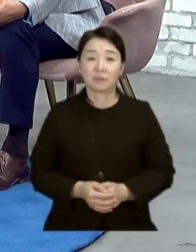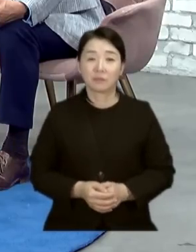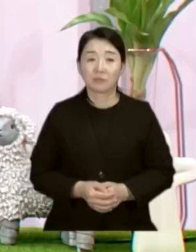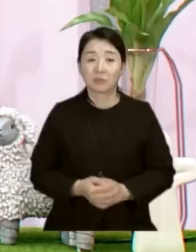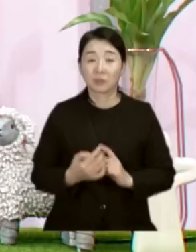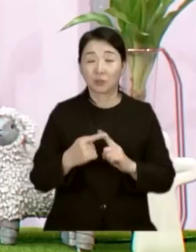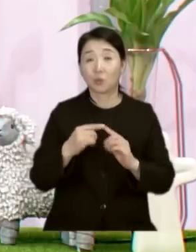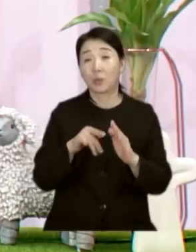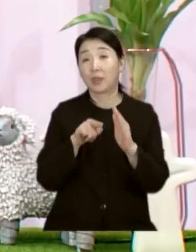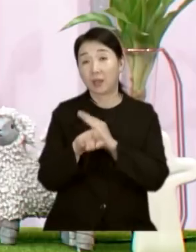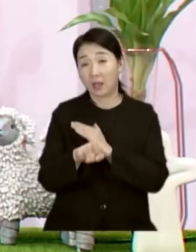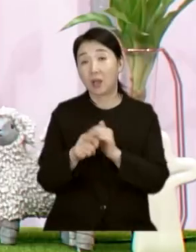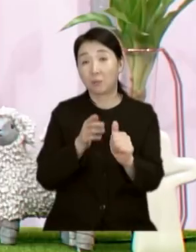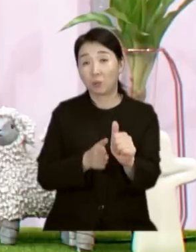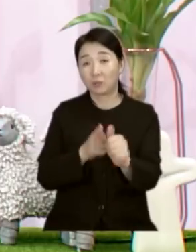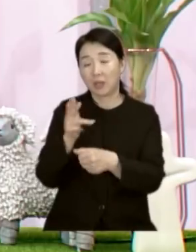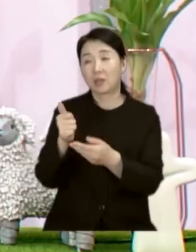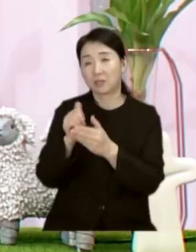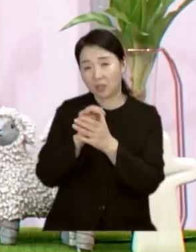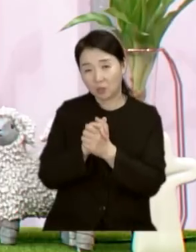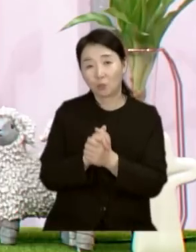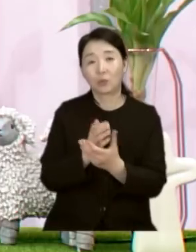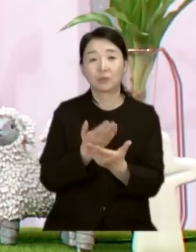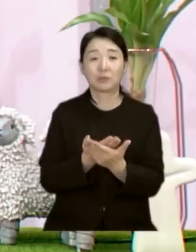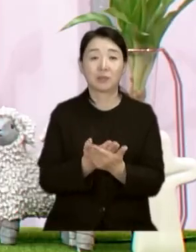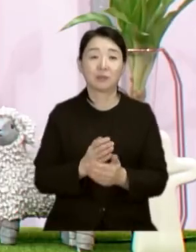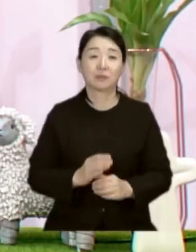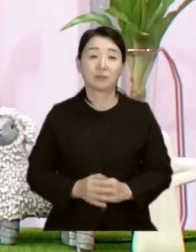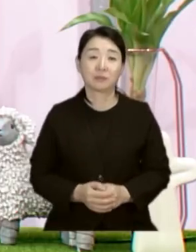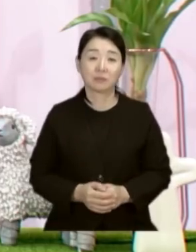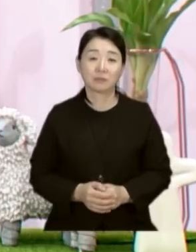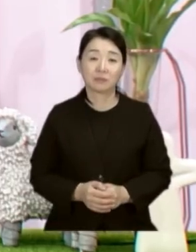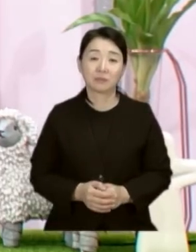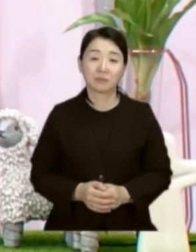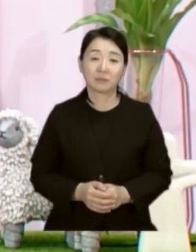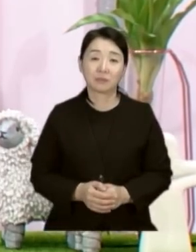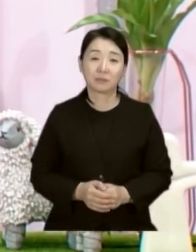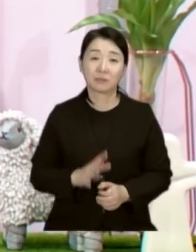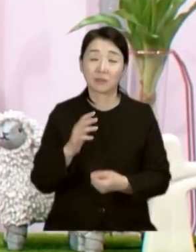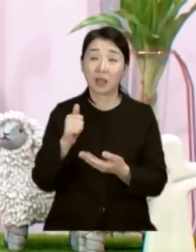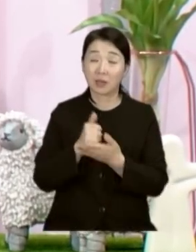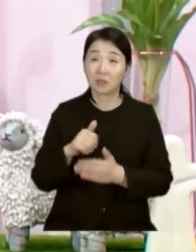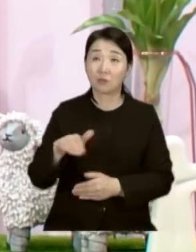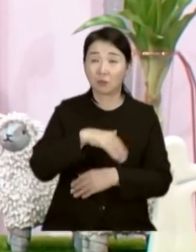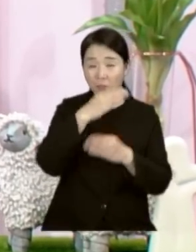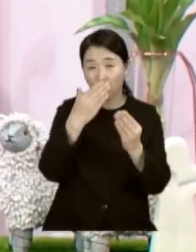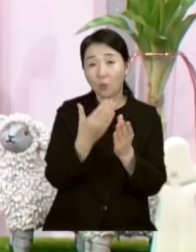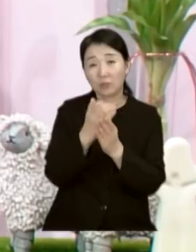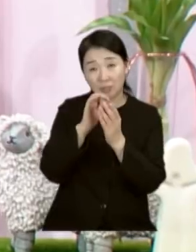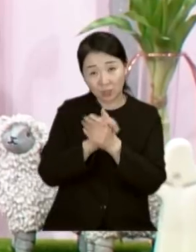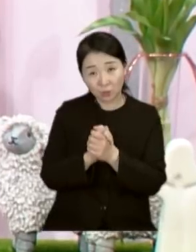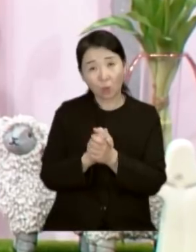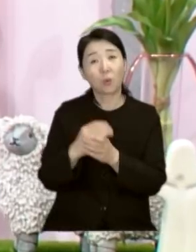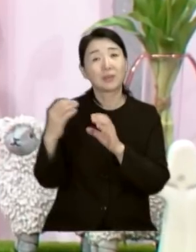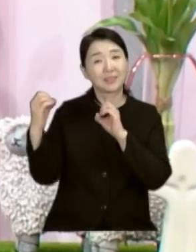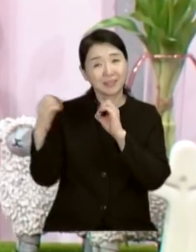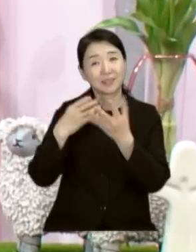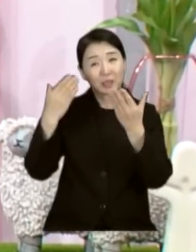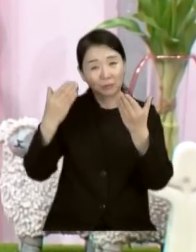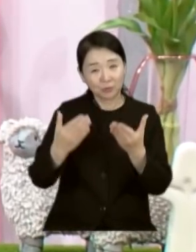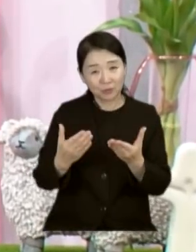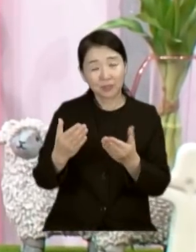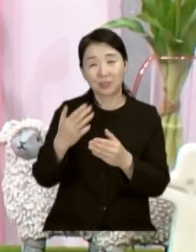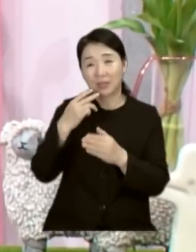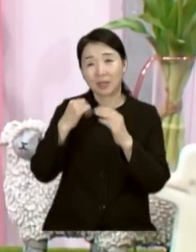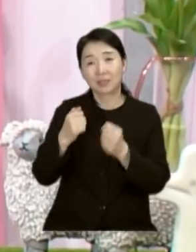드렸는데 교회에 가시고 하나님께 기도하세요. 꼭. 정말 하나님 우리의 모든 기도를